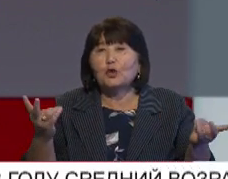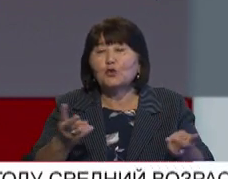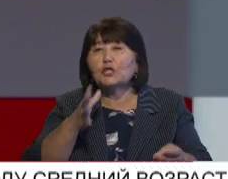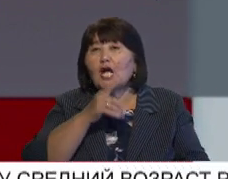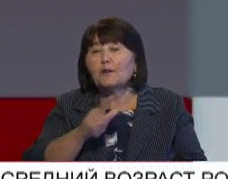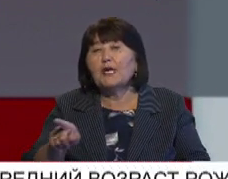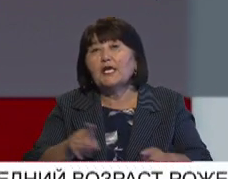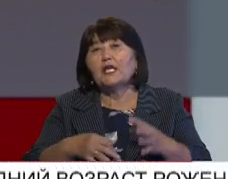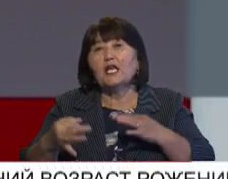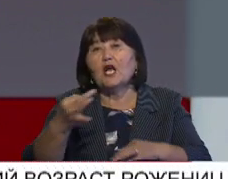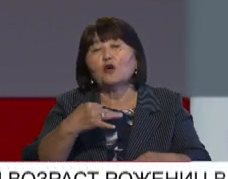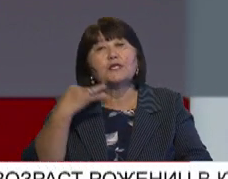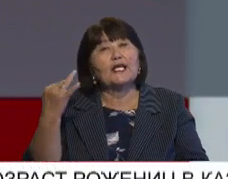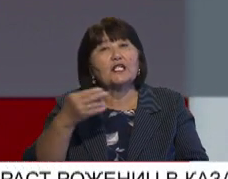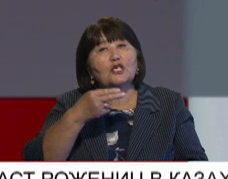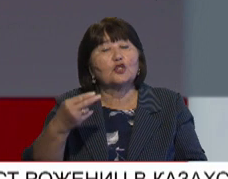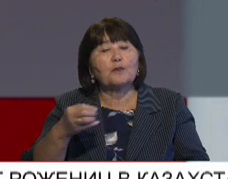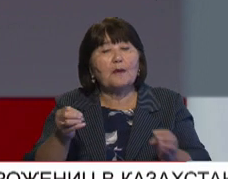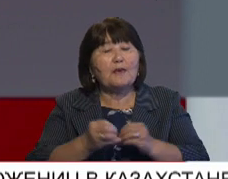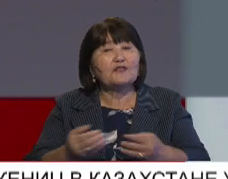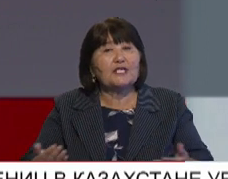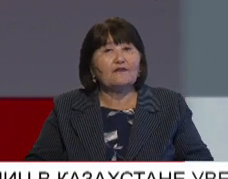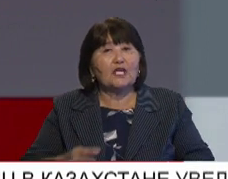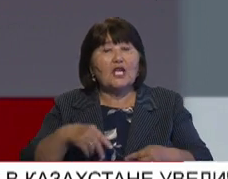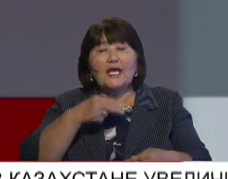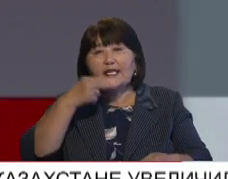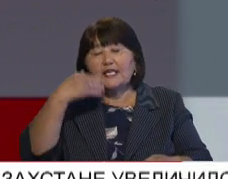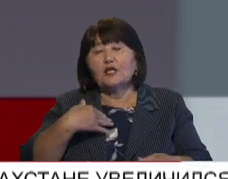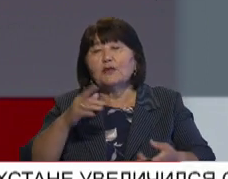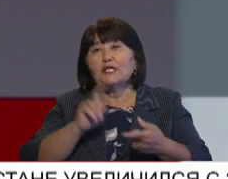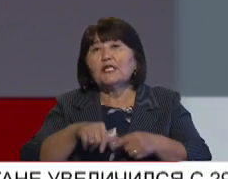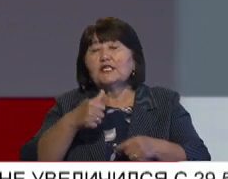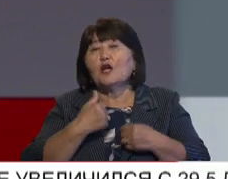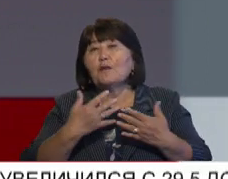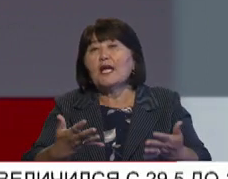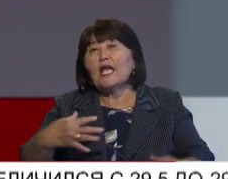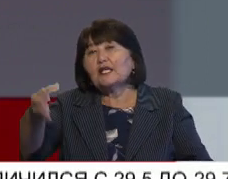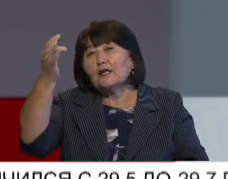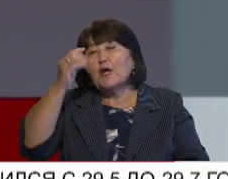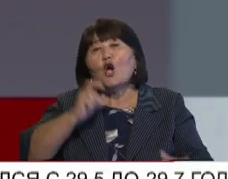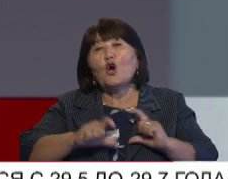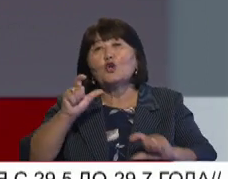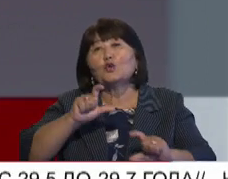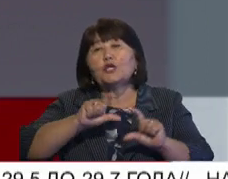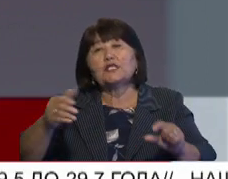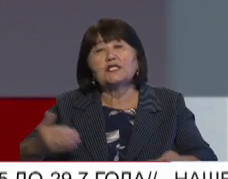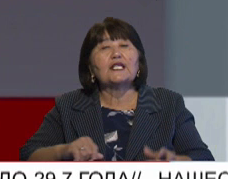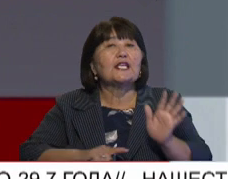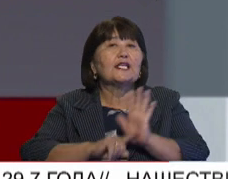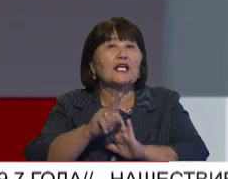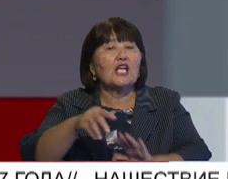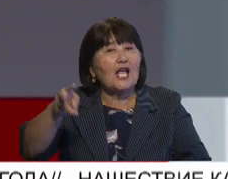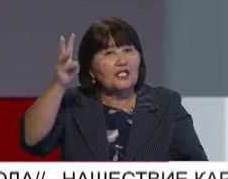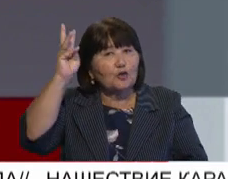моменты или обсудить интересные темы повседневной жизни с Китаем меня связывают самый ярки мина Студенческой жизни и начала